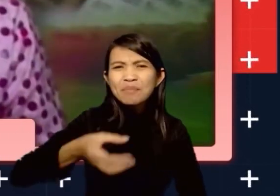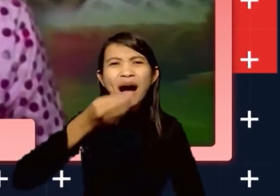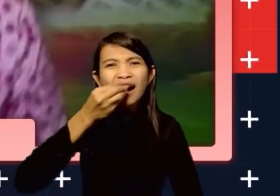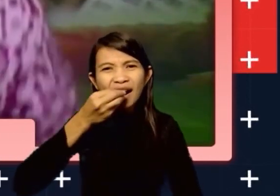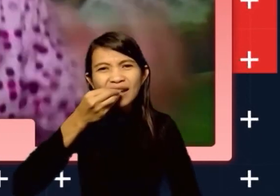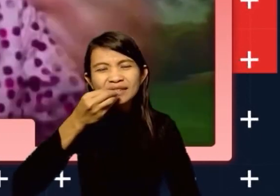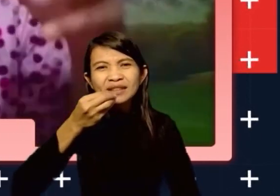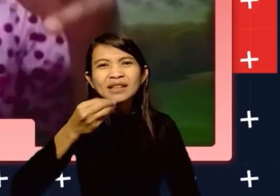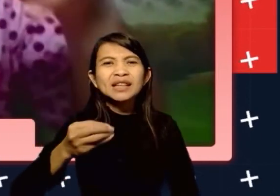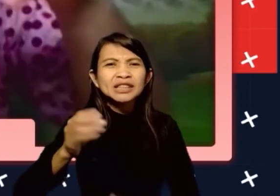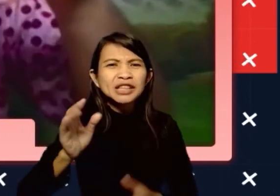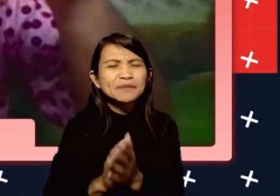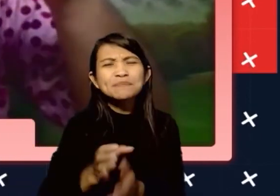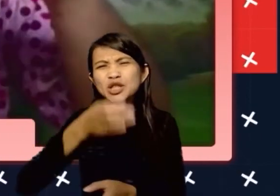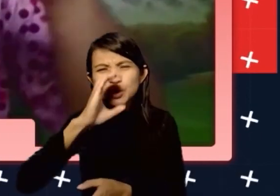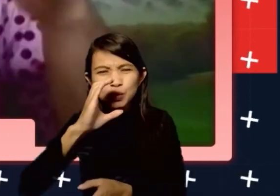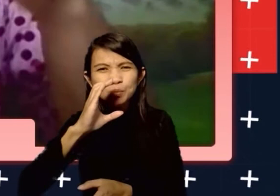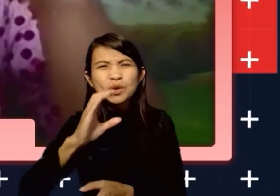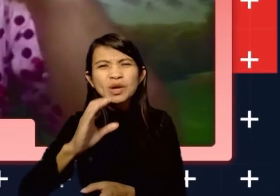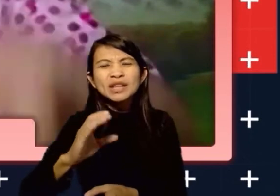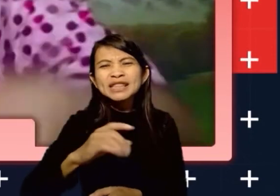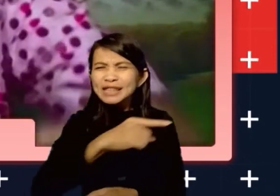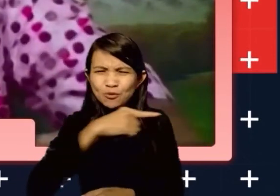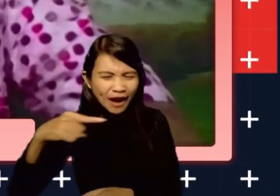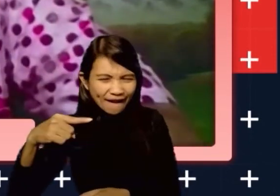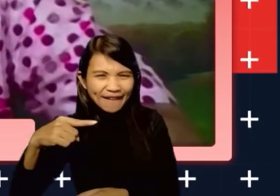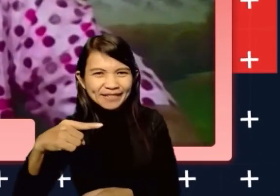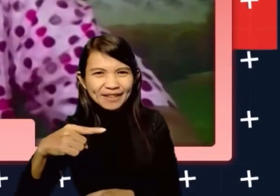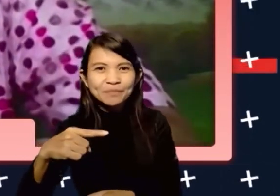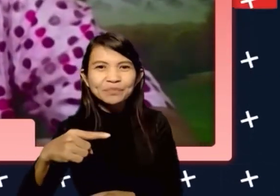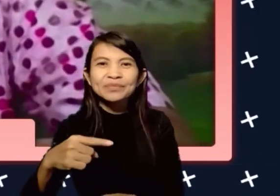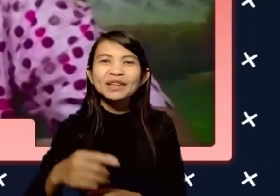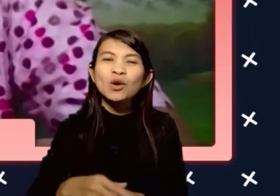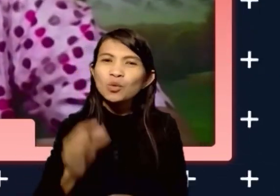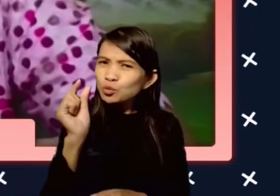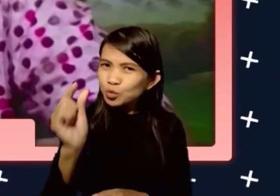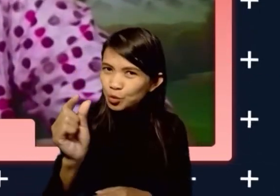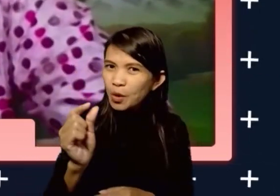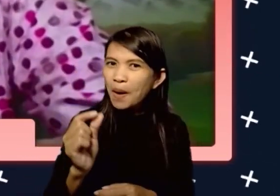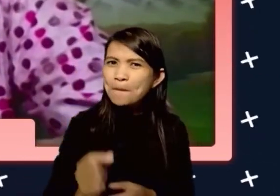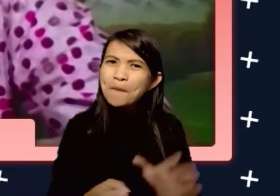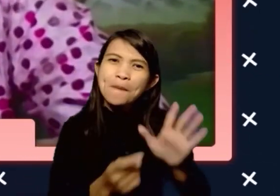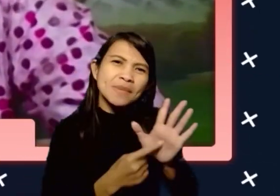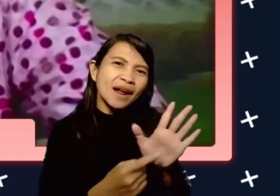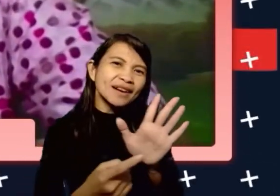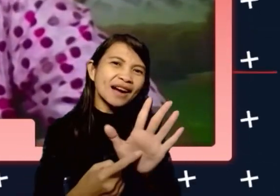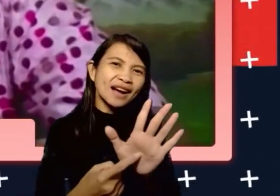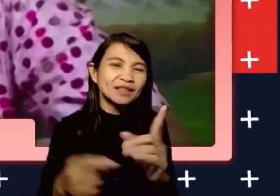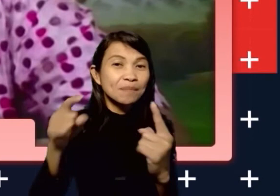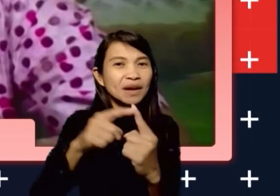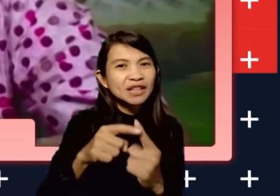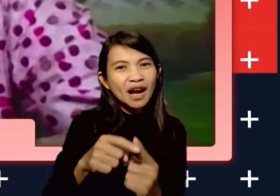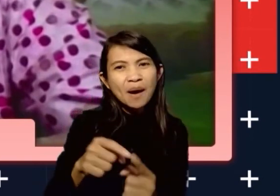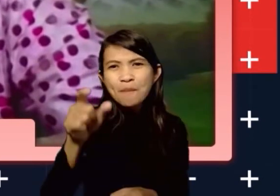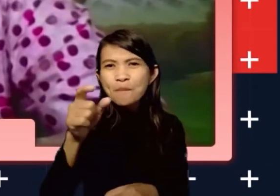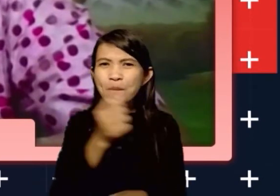enaklah. Untuk memperagakan pekabaran itu kepada orang Israel, Tuhan katakan, sekarang kau coba makan itu roti